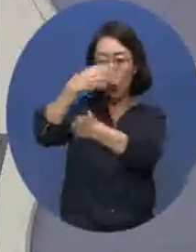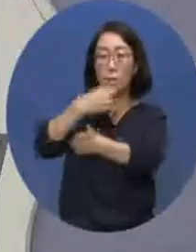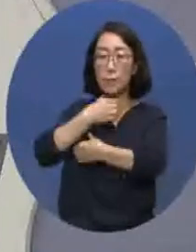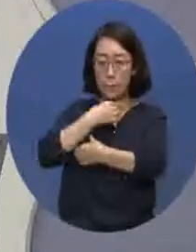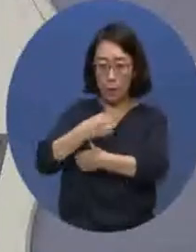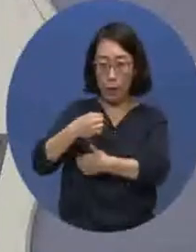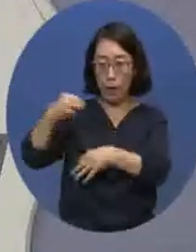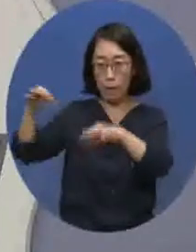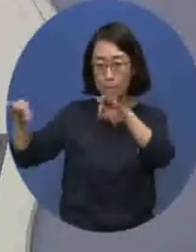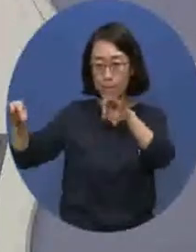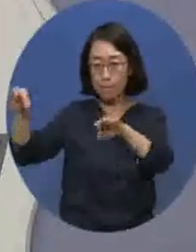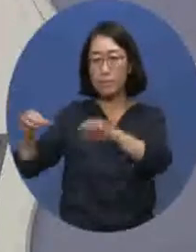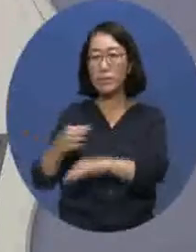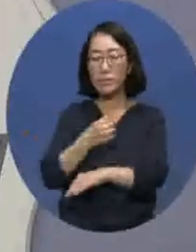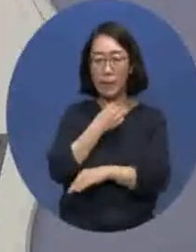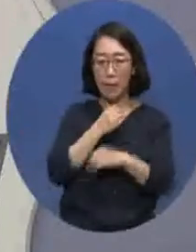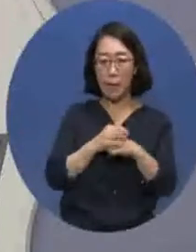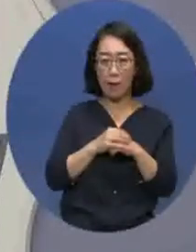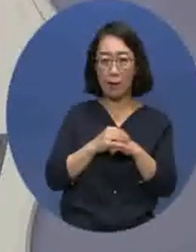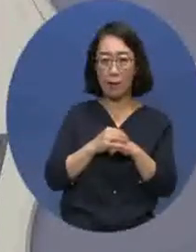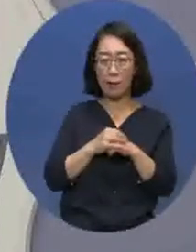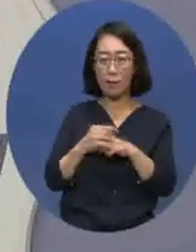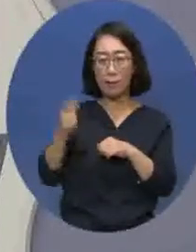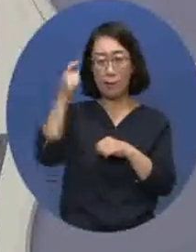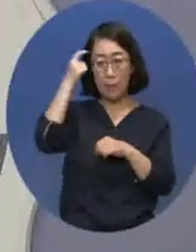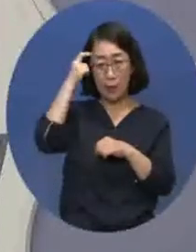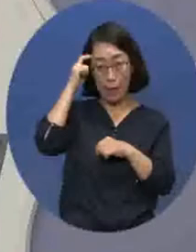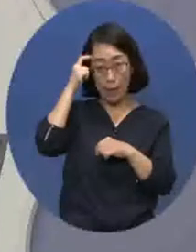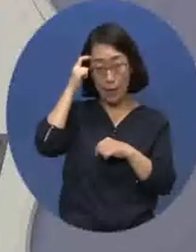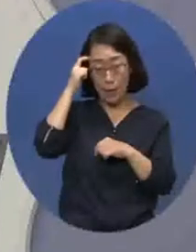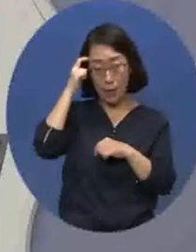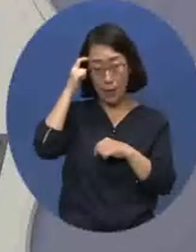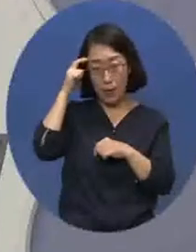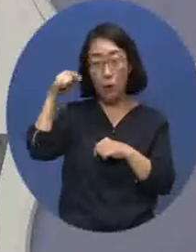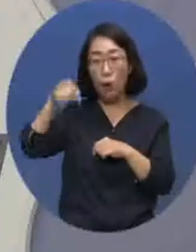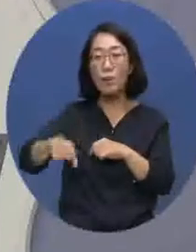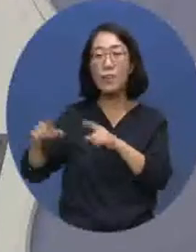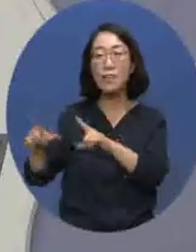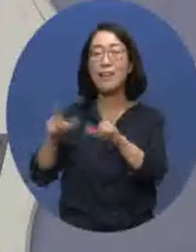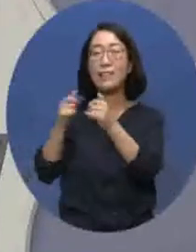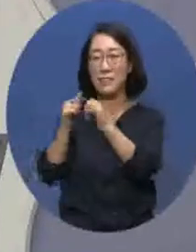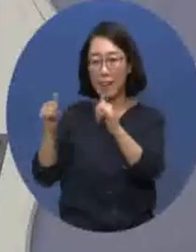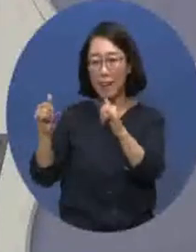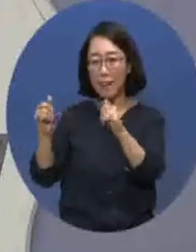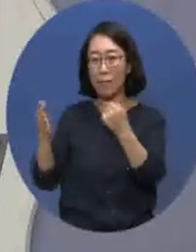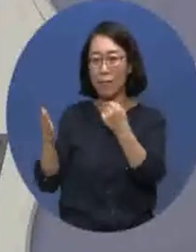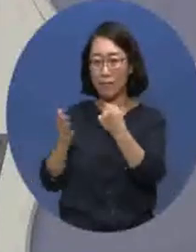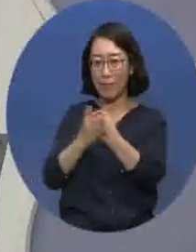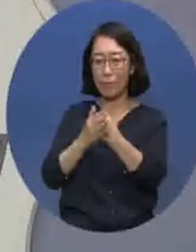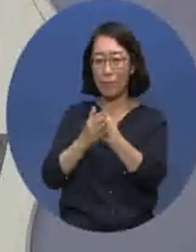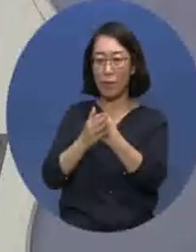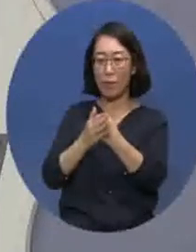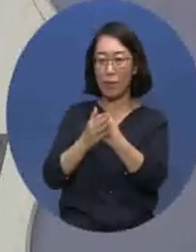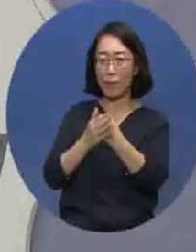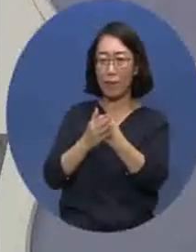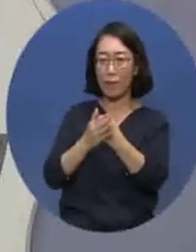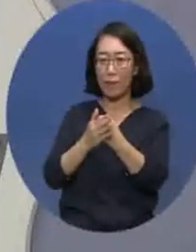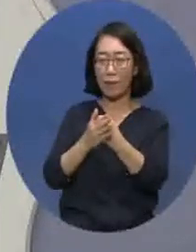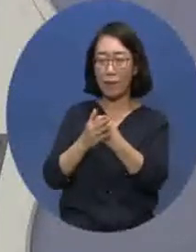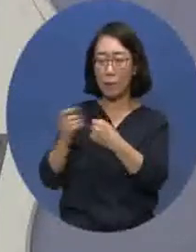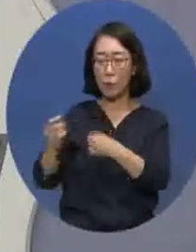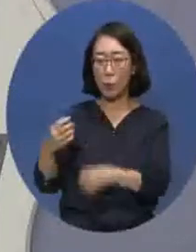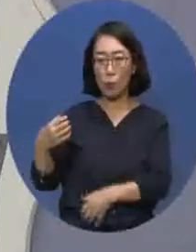뭐 서초 에 살고 있다라는 어떤 그런 가장 큰 이유가 첫번째 구요 두번째는 아 그런